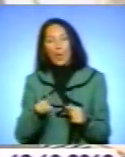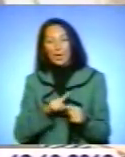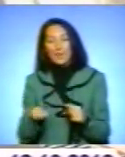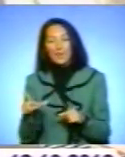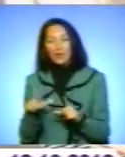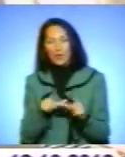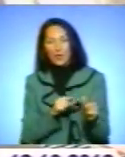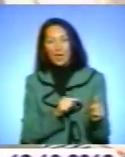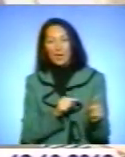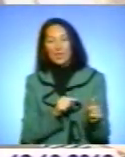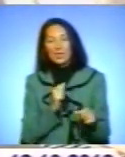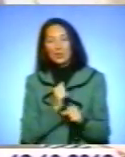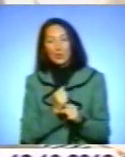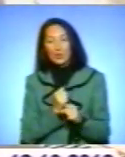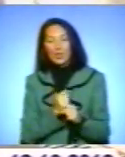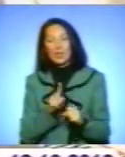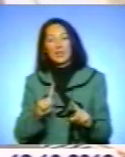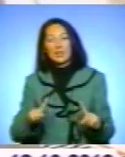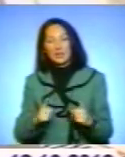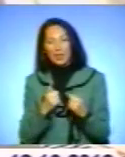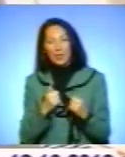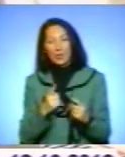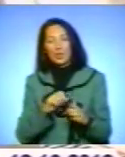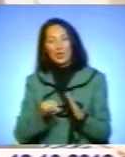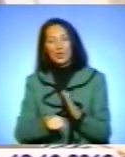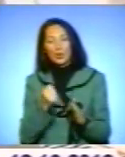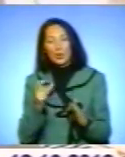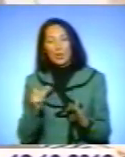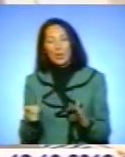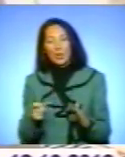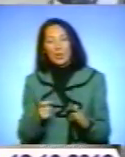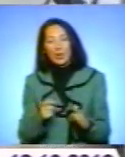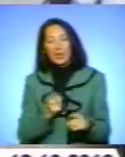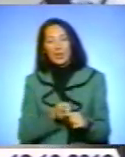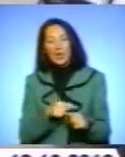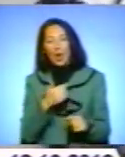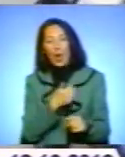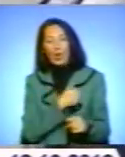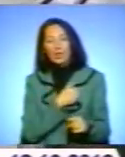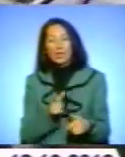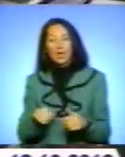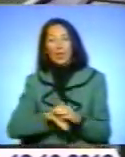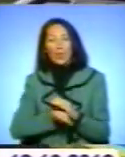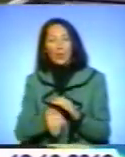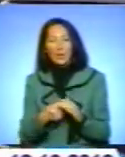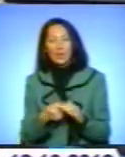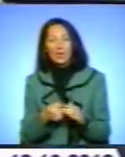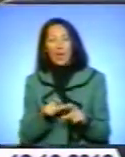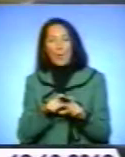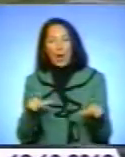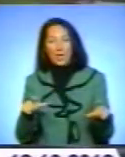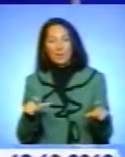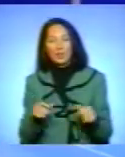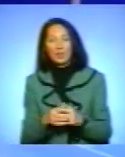виїхали, спрацювали і затримали злодіїв, які хотіли обікрасти майно споживчої кооперації.